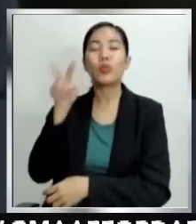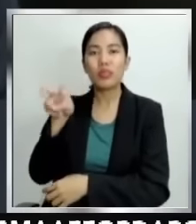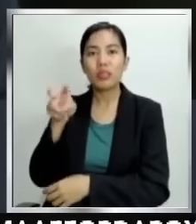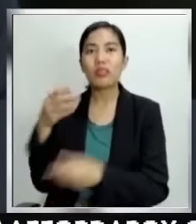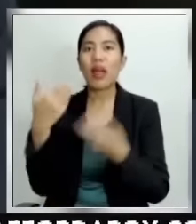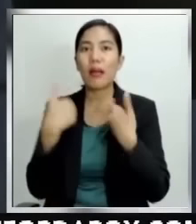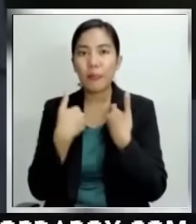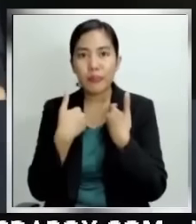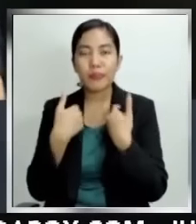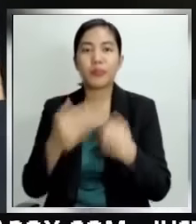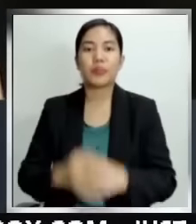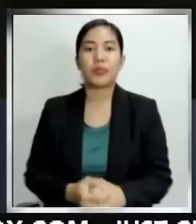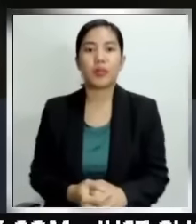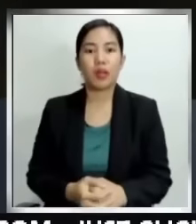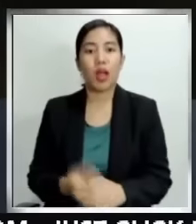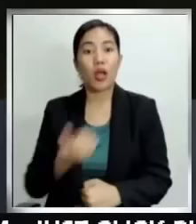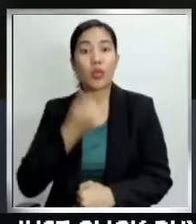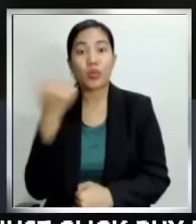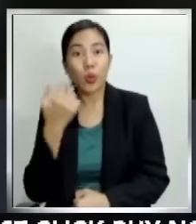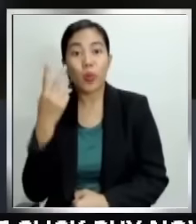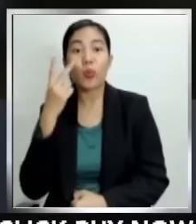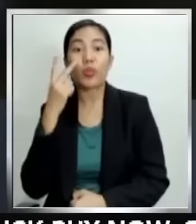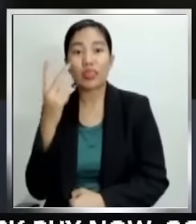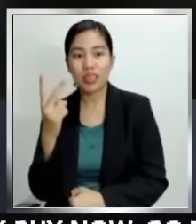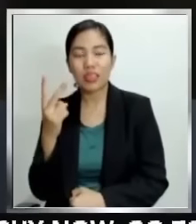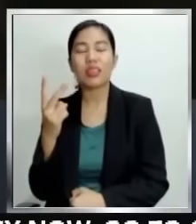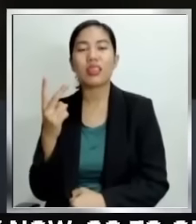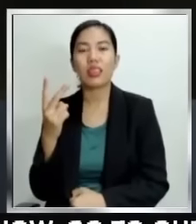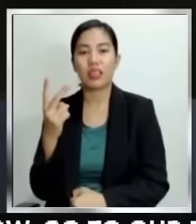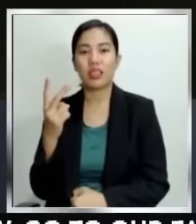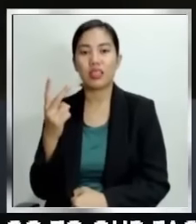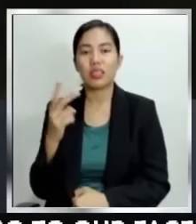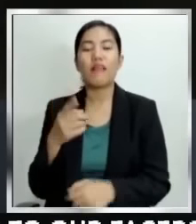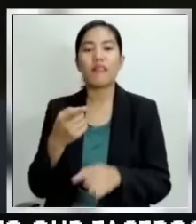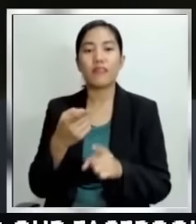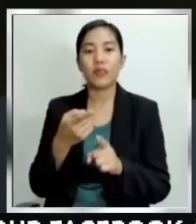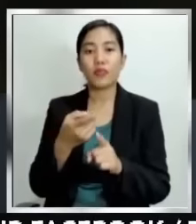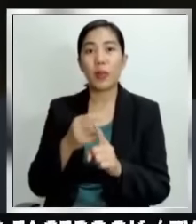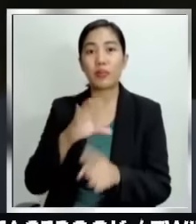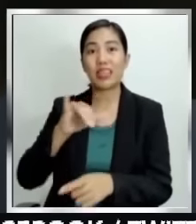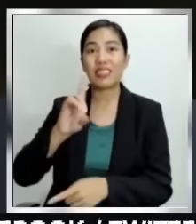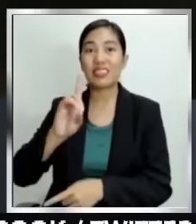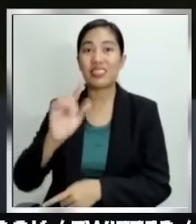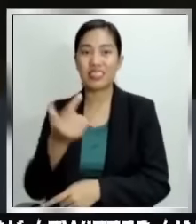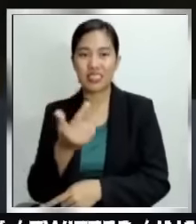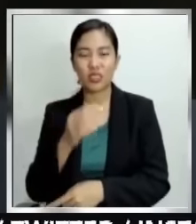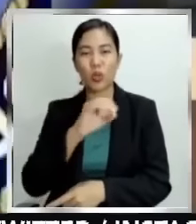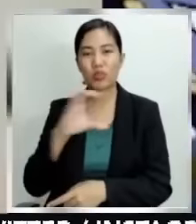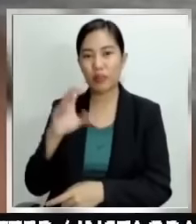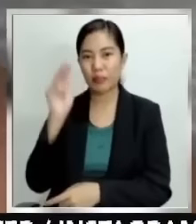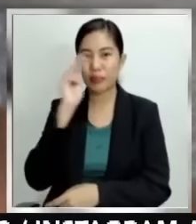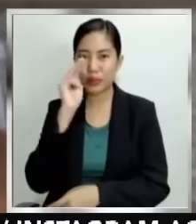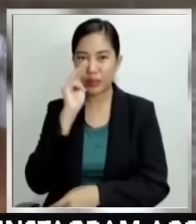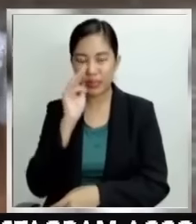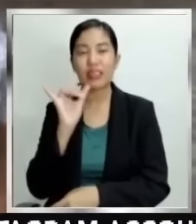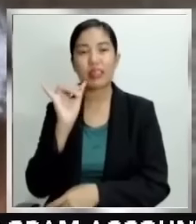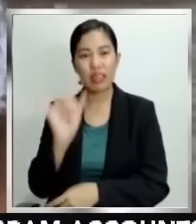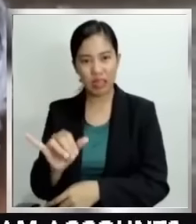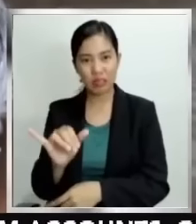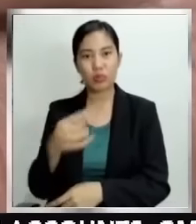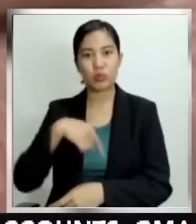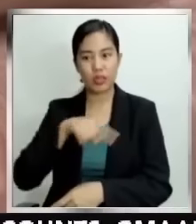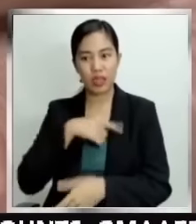itestigo yung ating CIDG Occidental Mindoro. So kasama na rin yun sa mga pinakuha namin kagabi. Kinumpirma rin